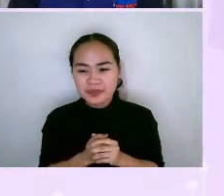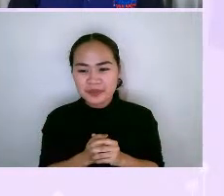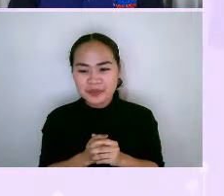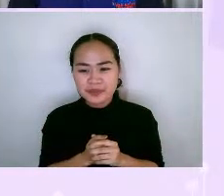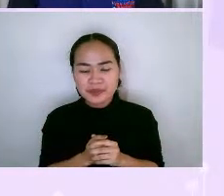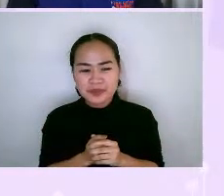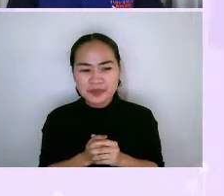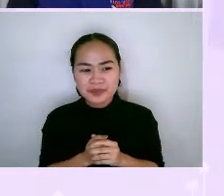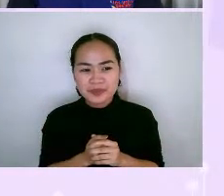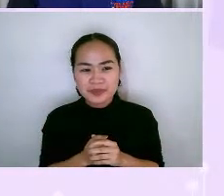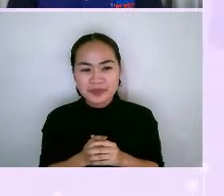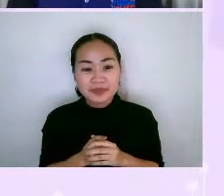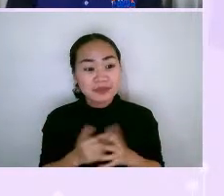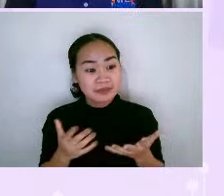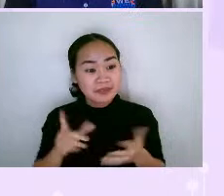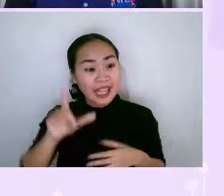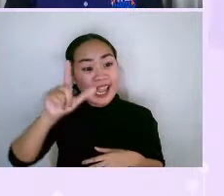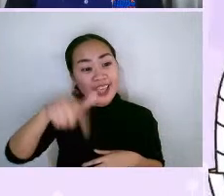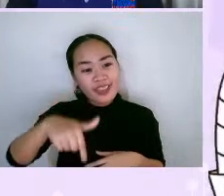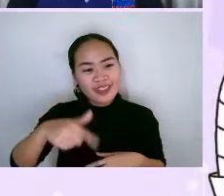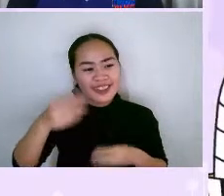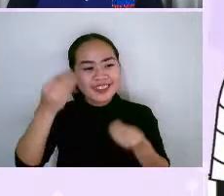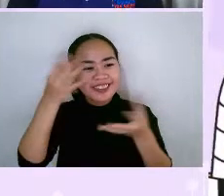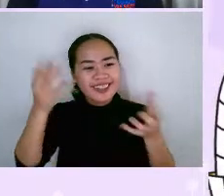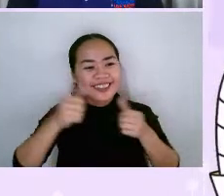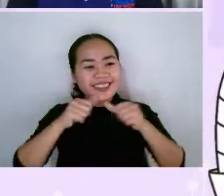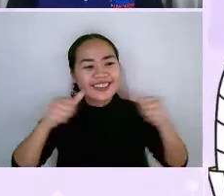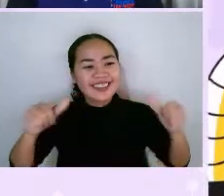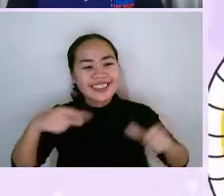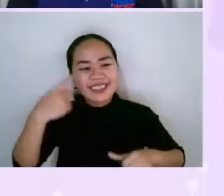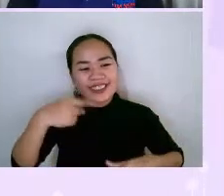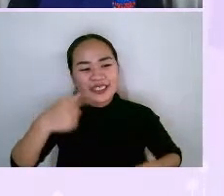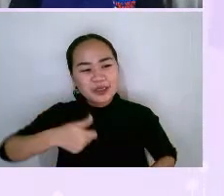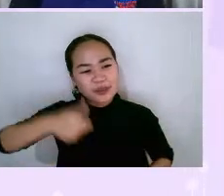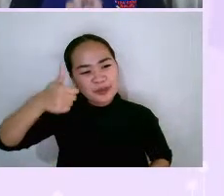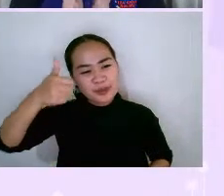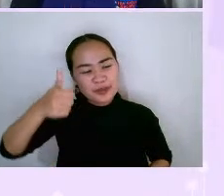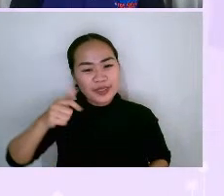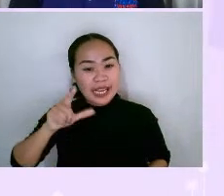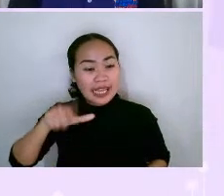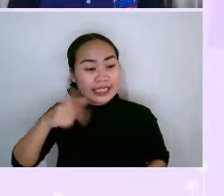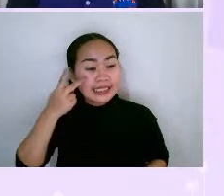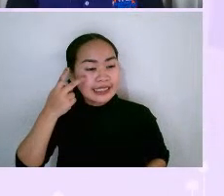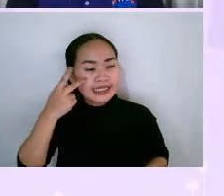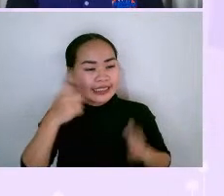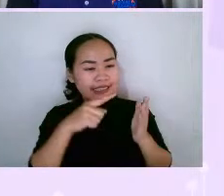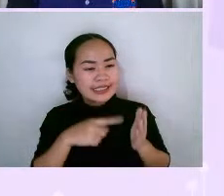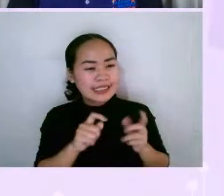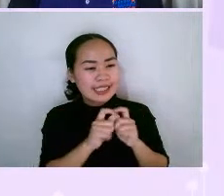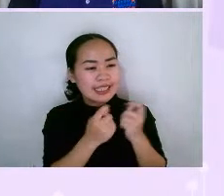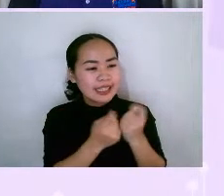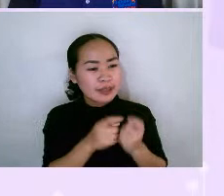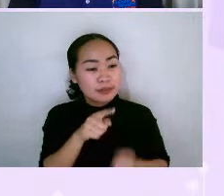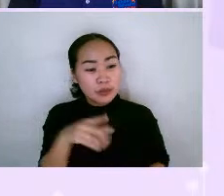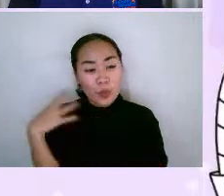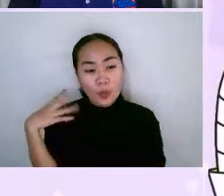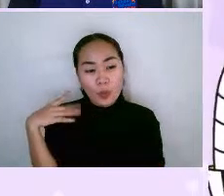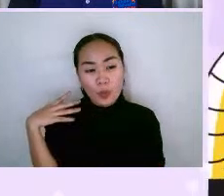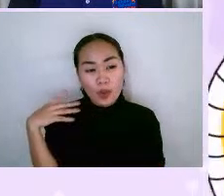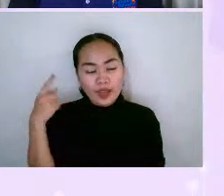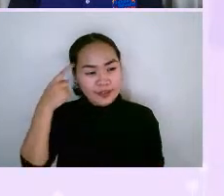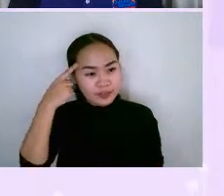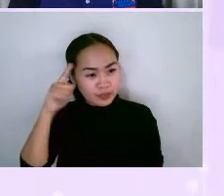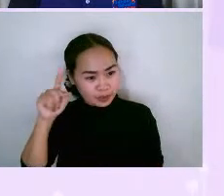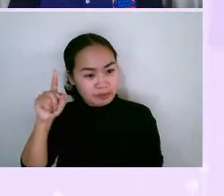mamaya po natin i-announce ang ating winners na i-verify muna ng ating team. Tumutok lamang po at abangan iyan bago matapos ang